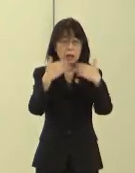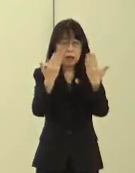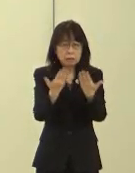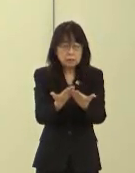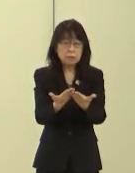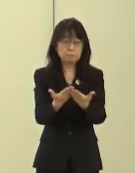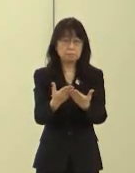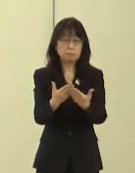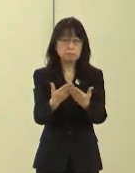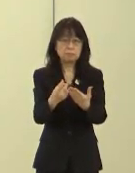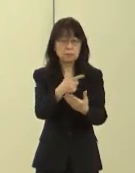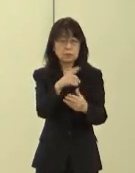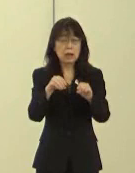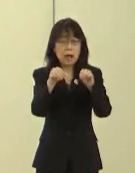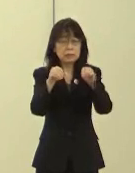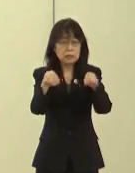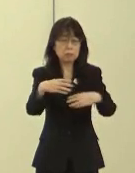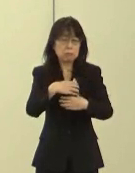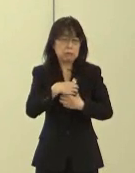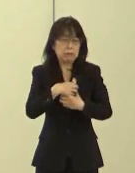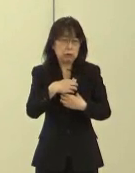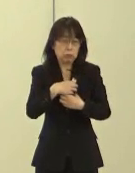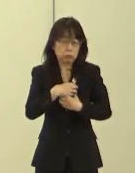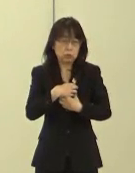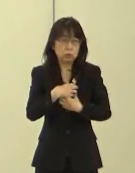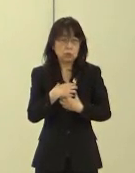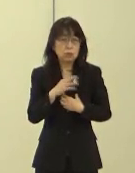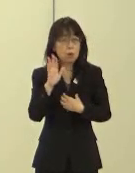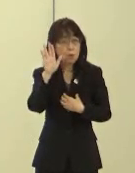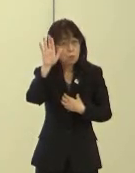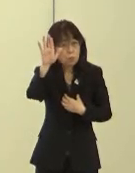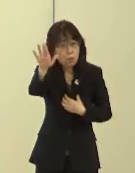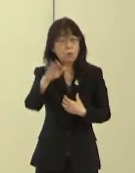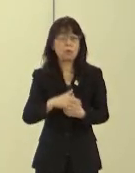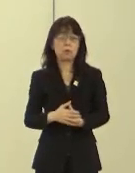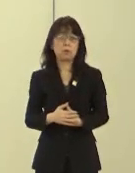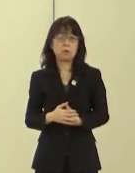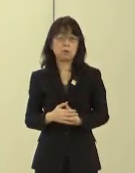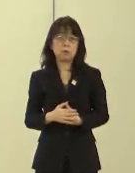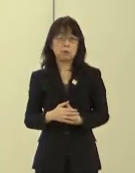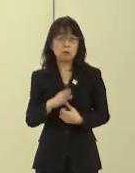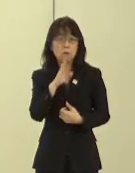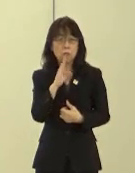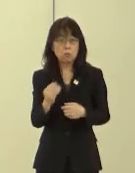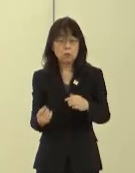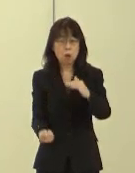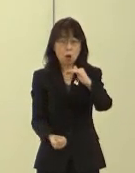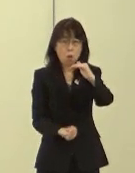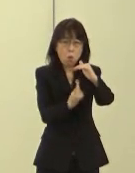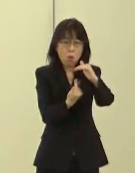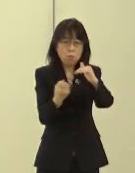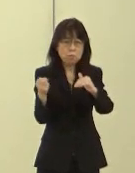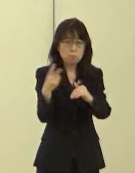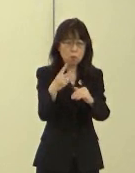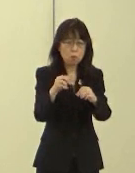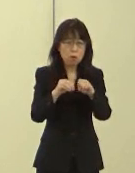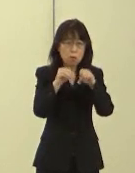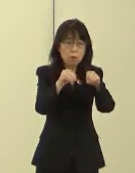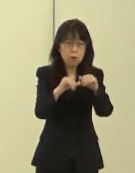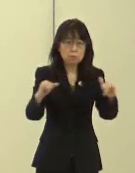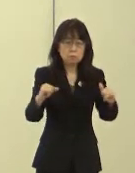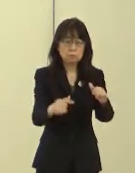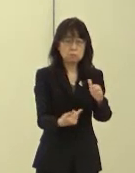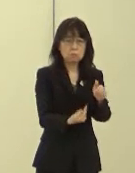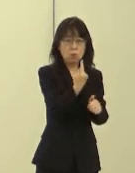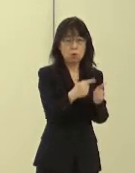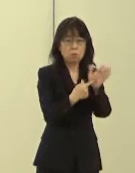めますと、まあ今後もですね、再流行ということが起こらないようにしていかなければいけない